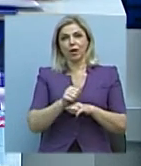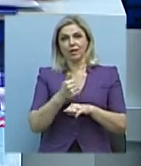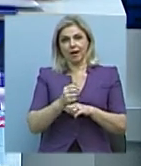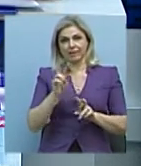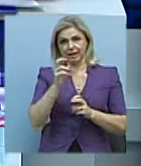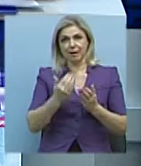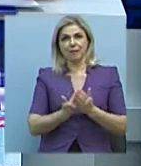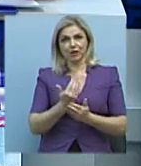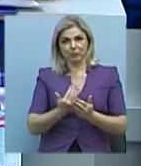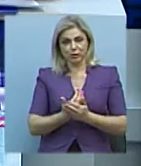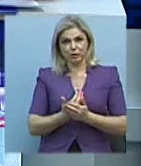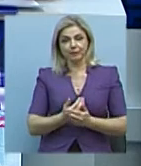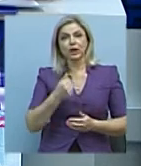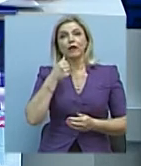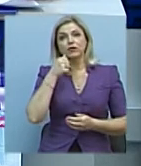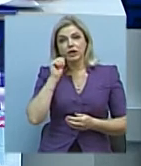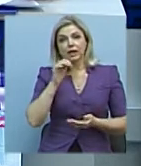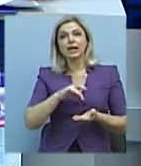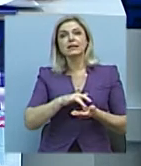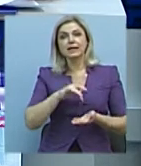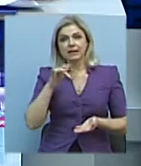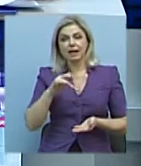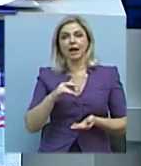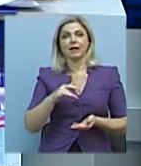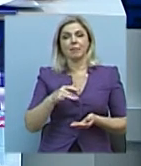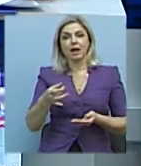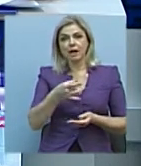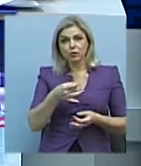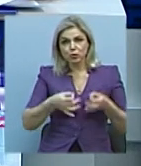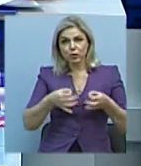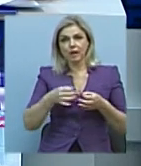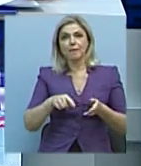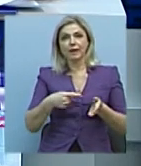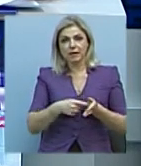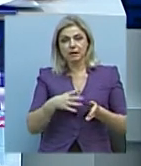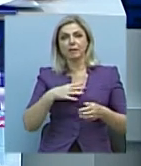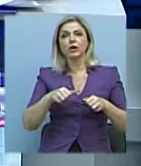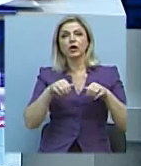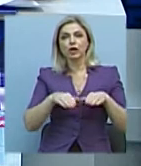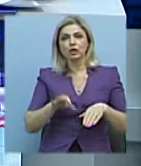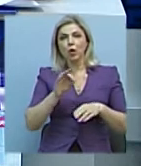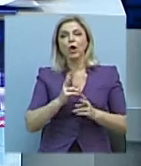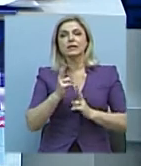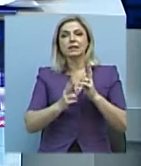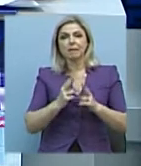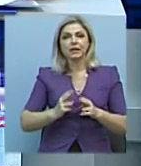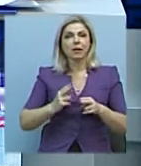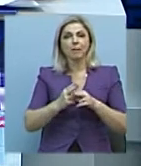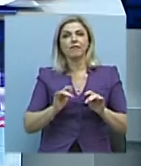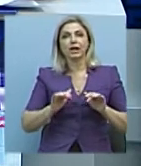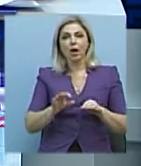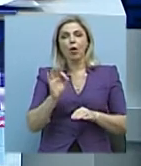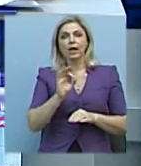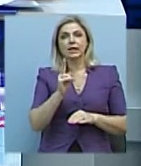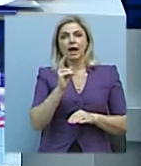випуску. Вчора у Центральному районному суді міста Миколаєва винесли рішення щодо зміни запобіжного заходу Олексія